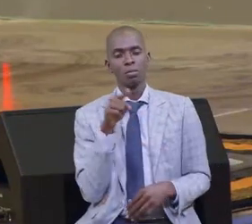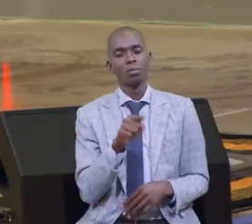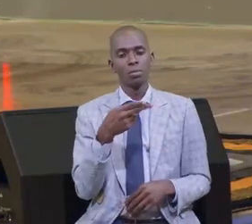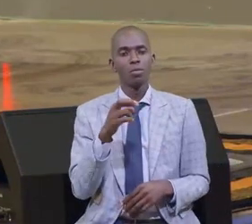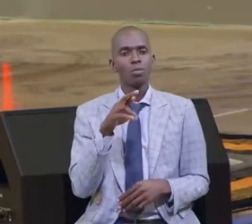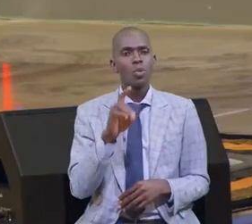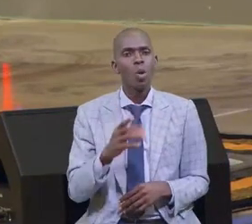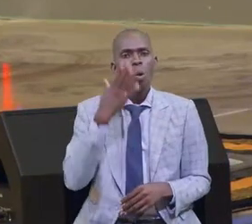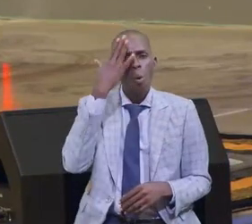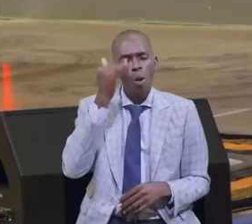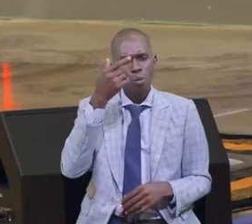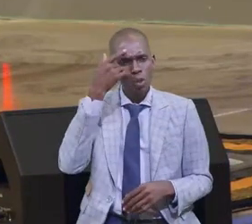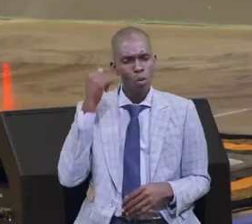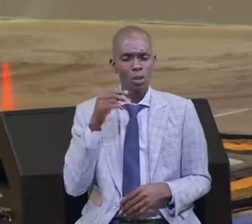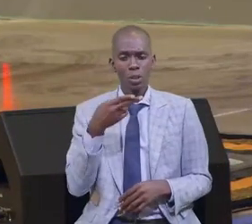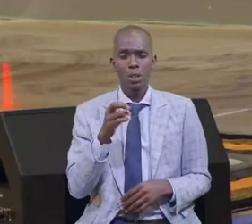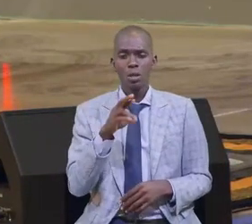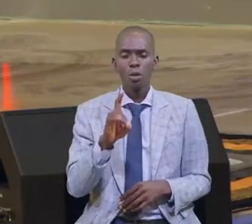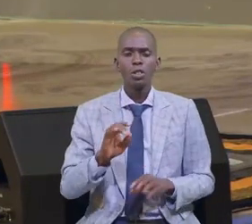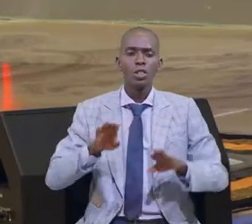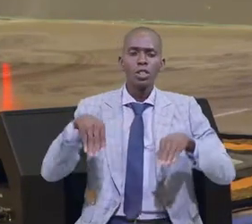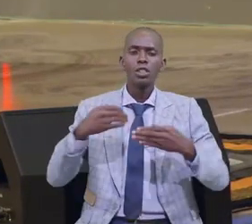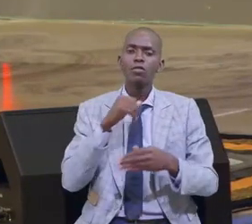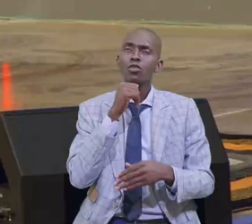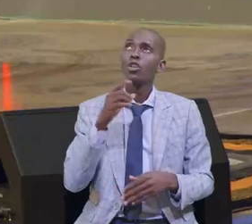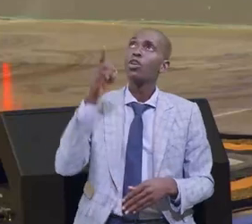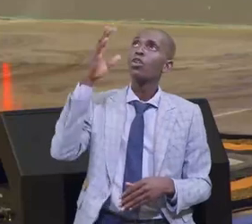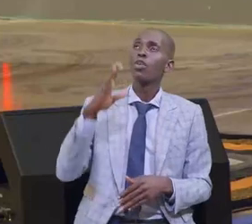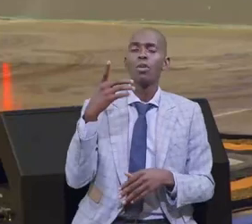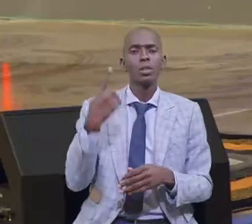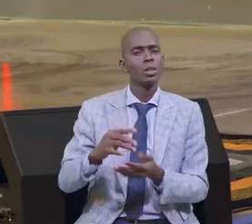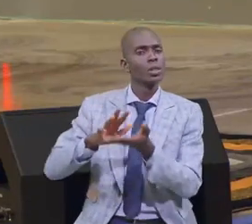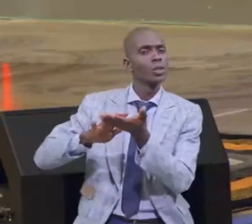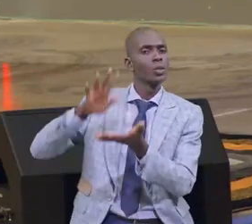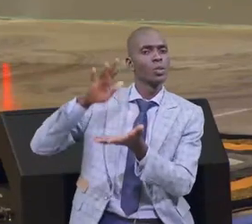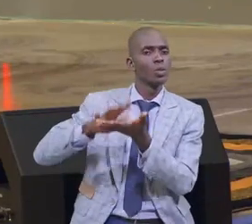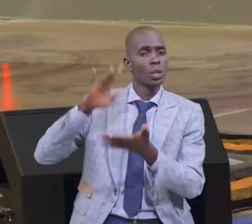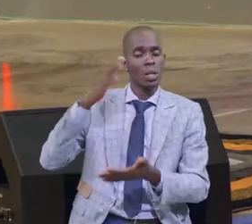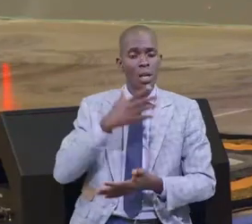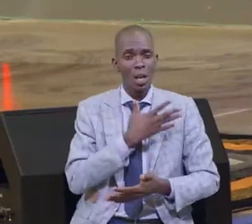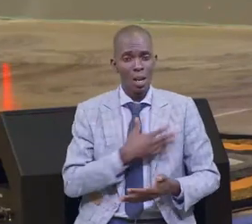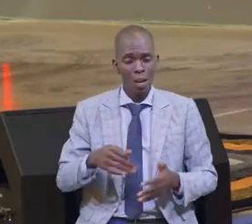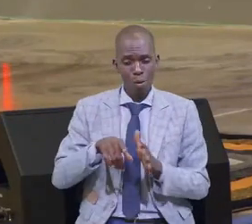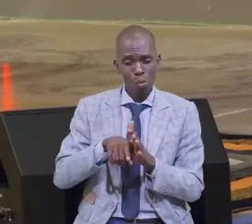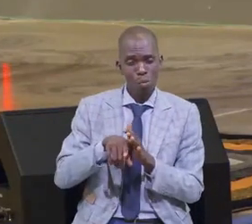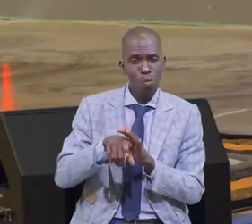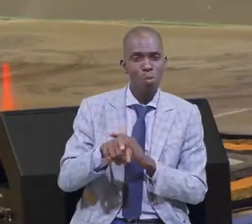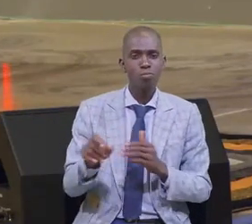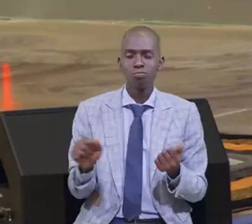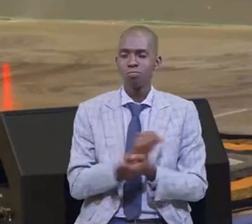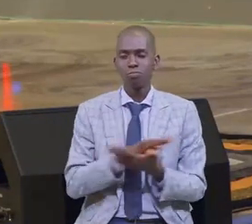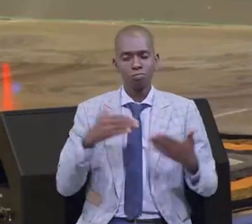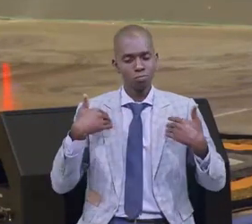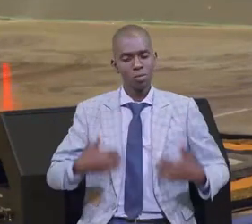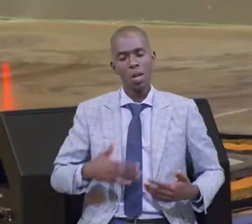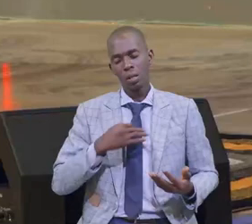parce qu'il n'avait pas donné gloire à Dieu. Et il expira. Rongé des